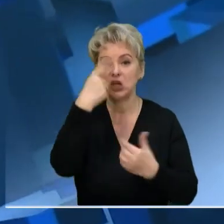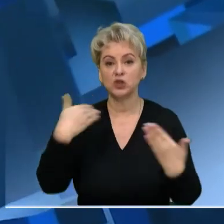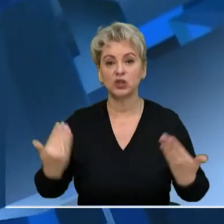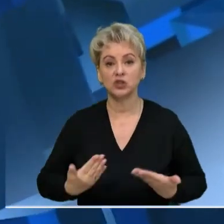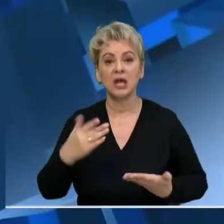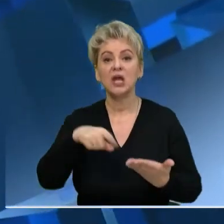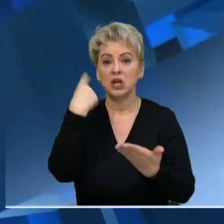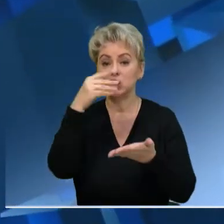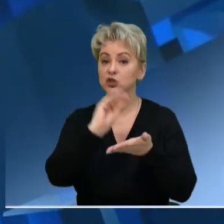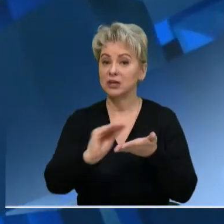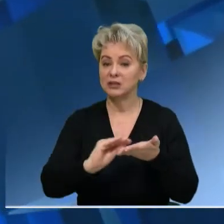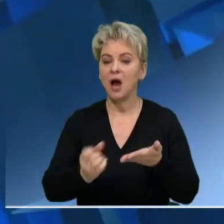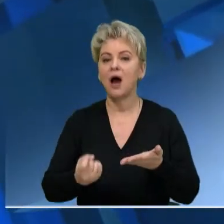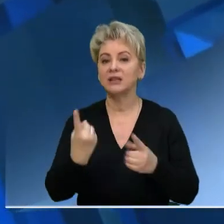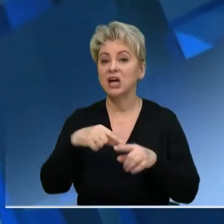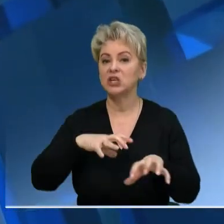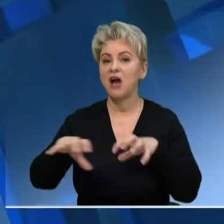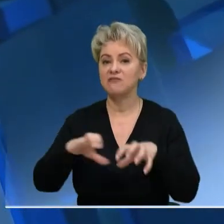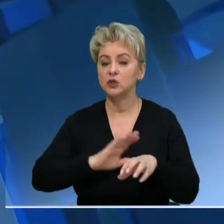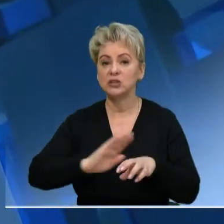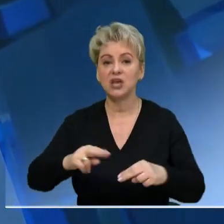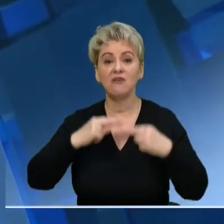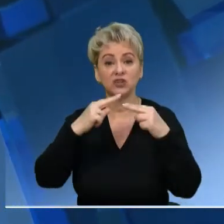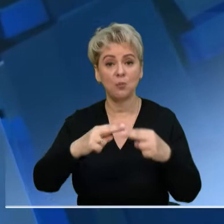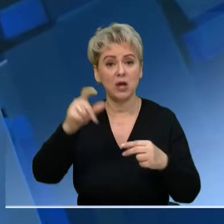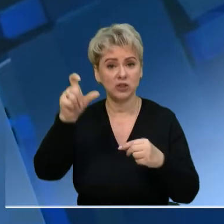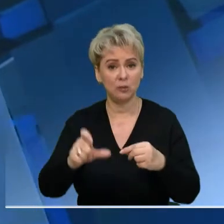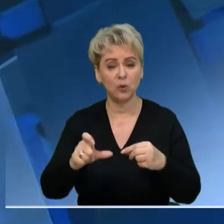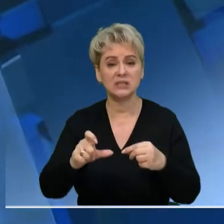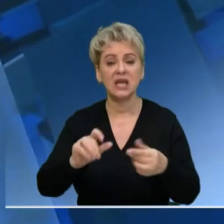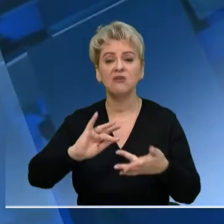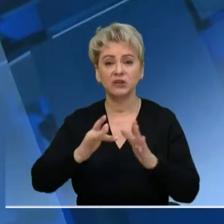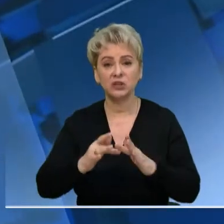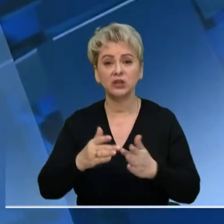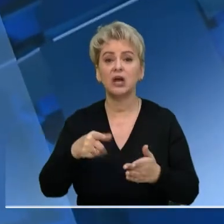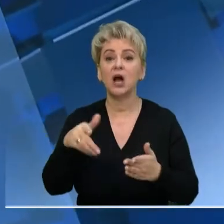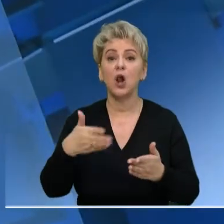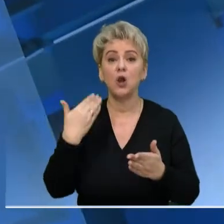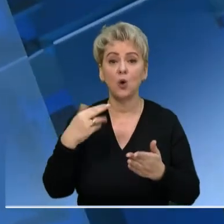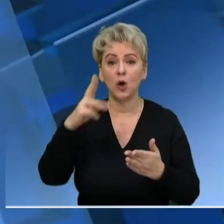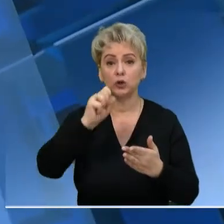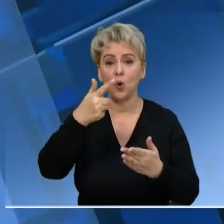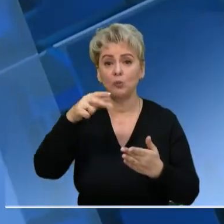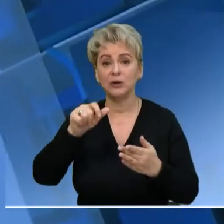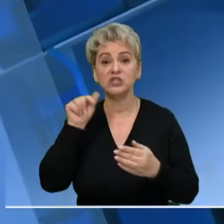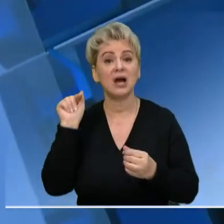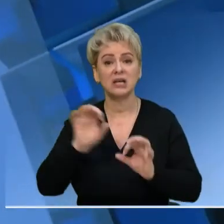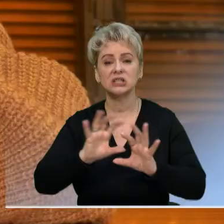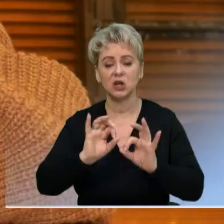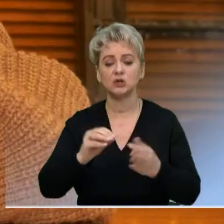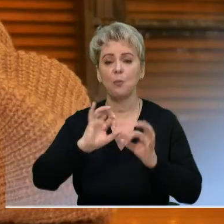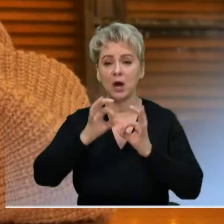жизни и личных данных. Однако для аферистов невнимательные пользователи сети становятся легкой добычей. Алина Зименко расскажет